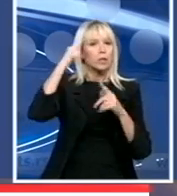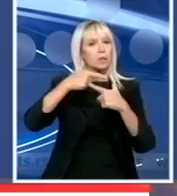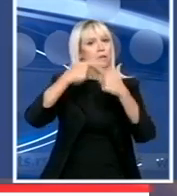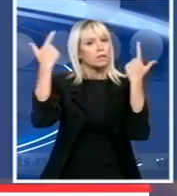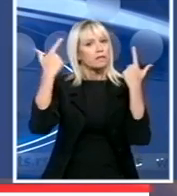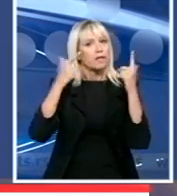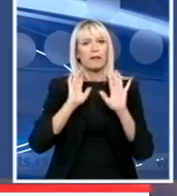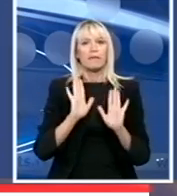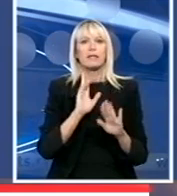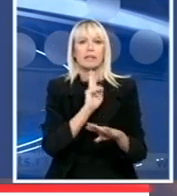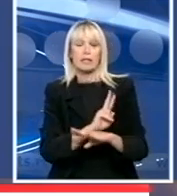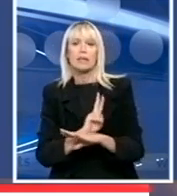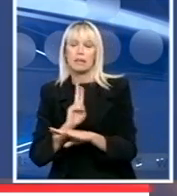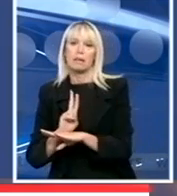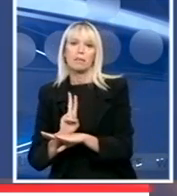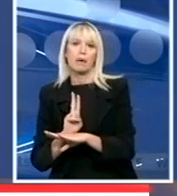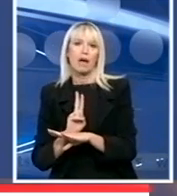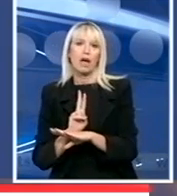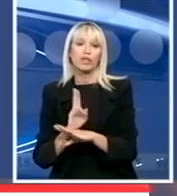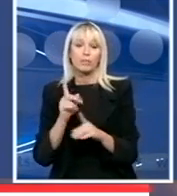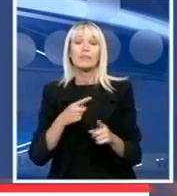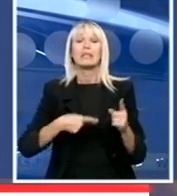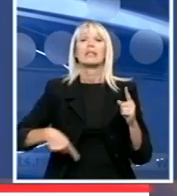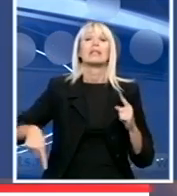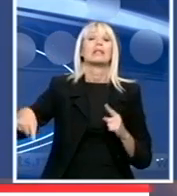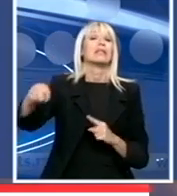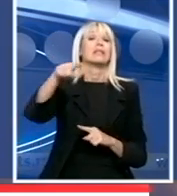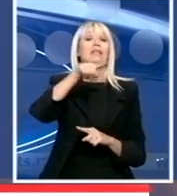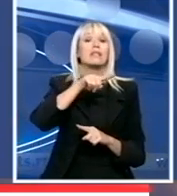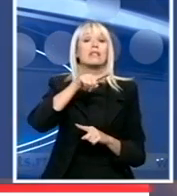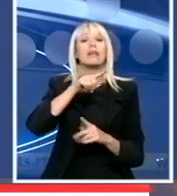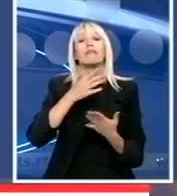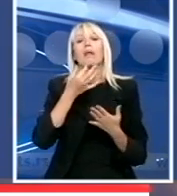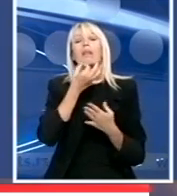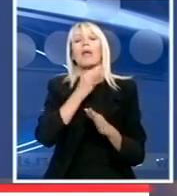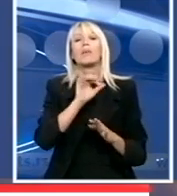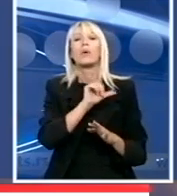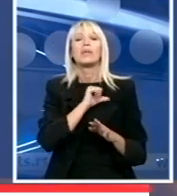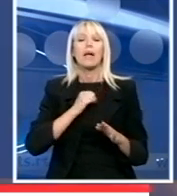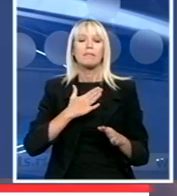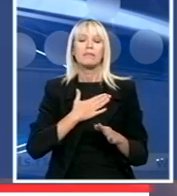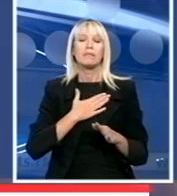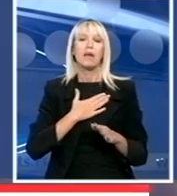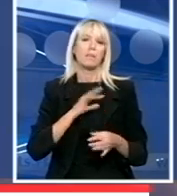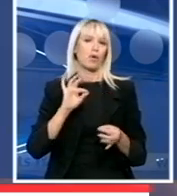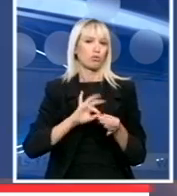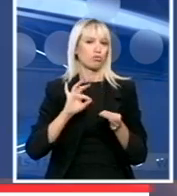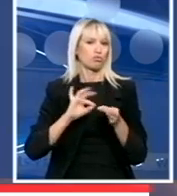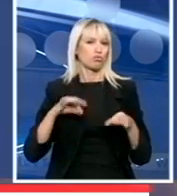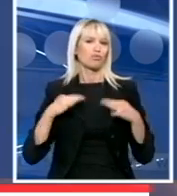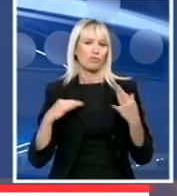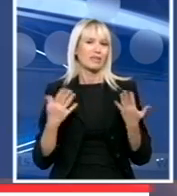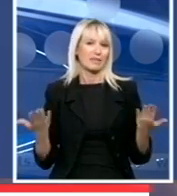u tom smislu i praktično svi smo najbolji čuvari sopstvenog zdravlja.